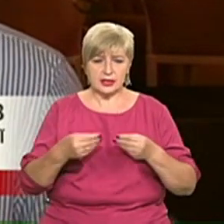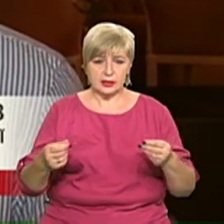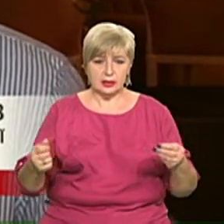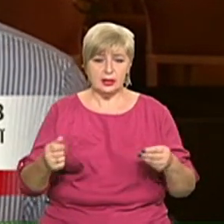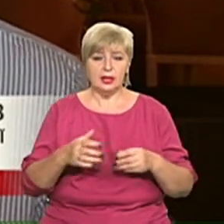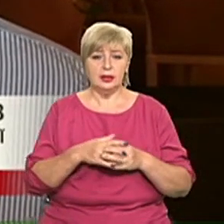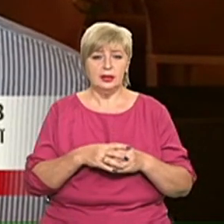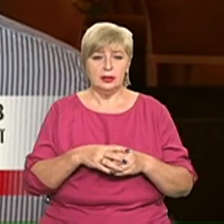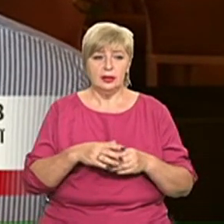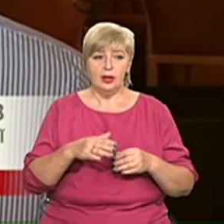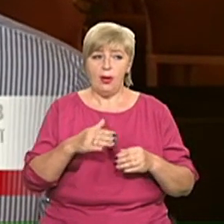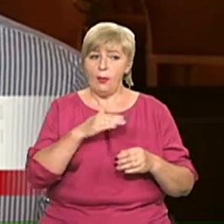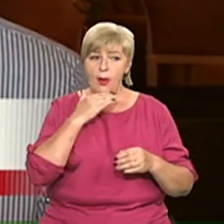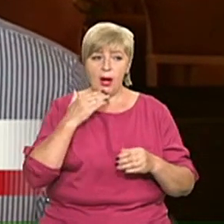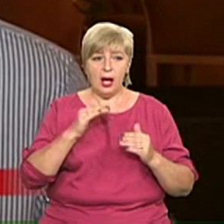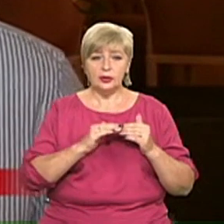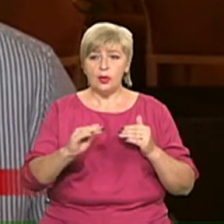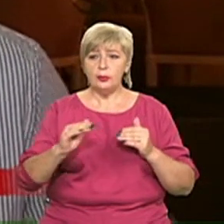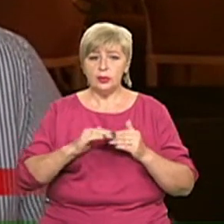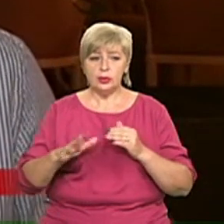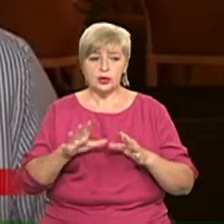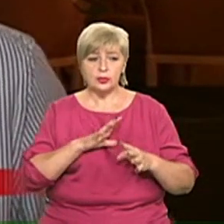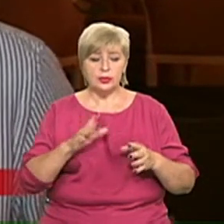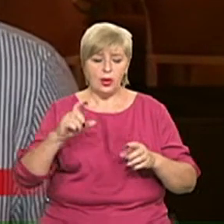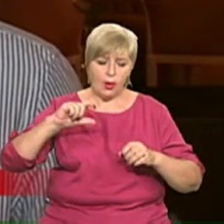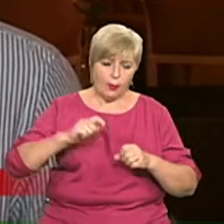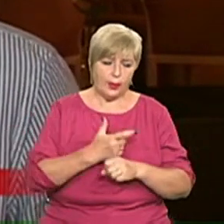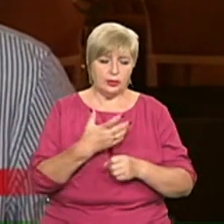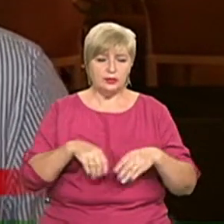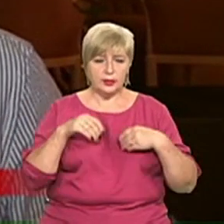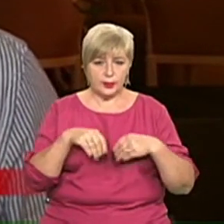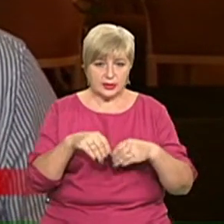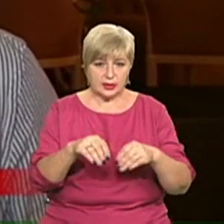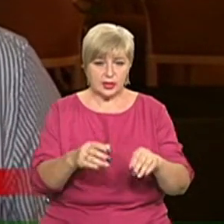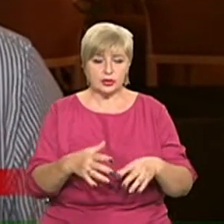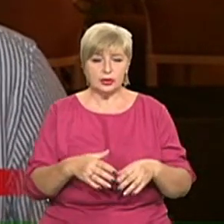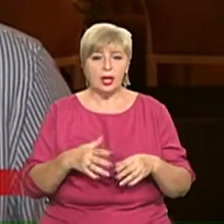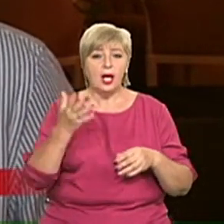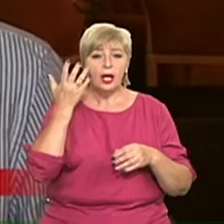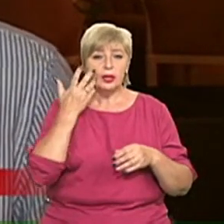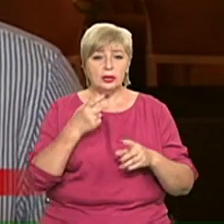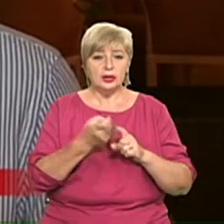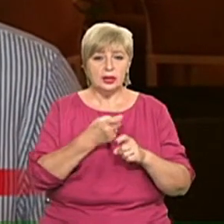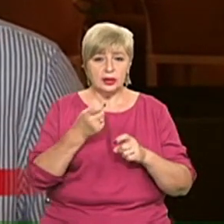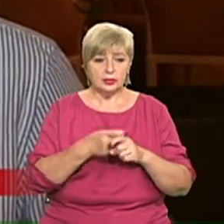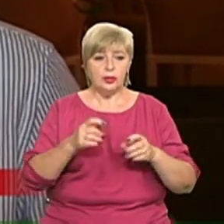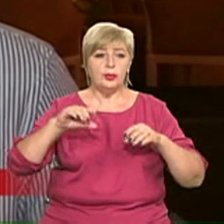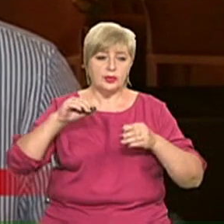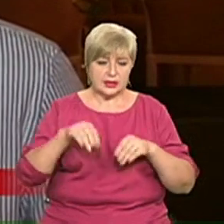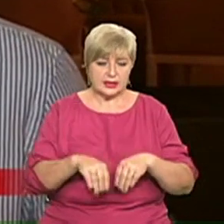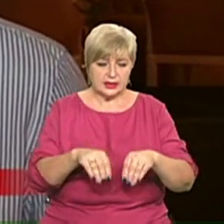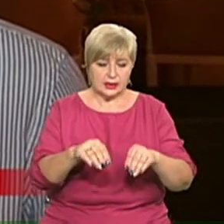Багато площ картоплі були пересаджені через те, що вони просто не витягнули на врожай. Коли картоплі пересаджують в травні